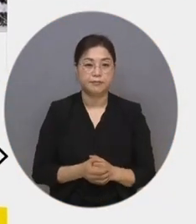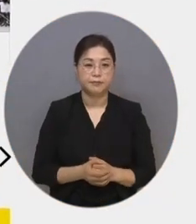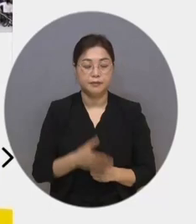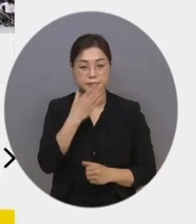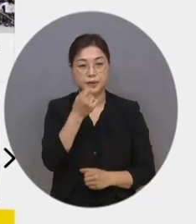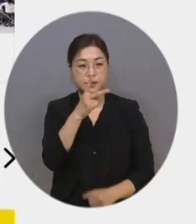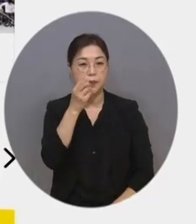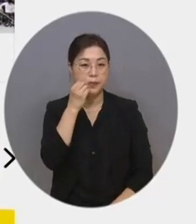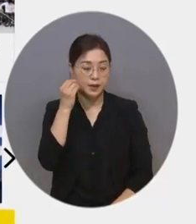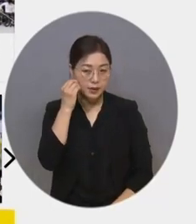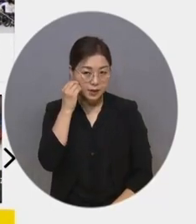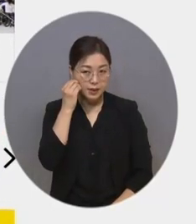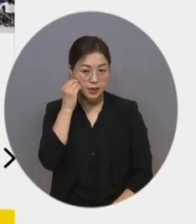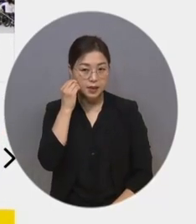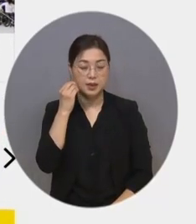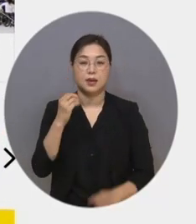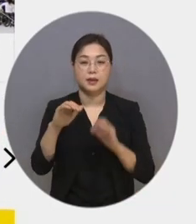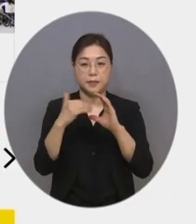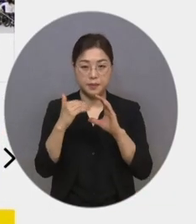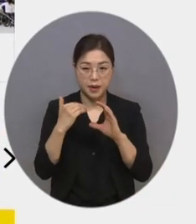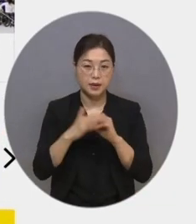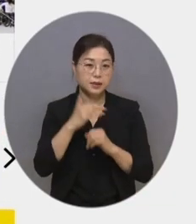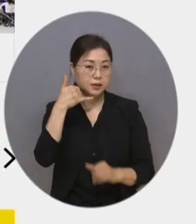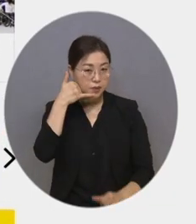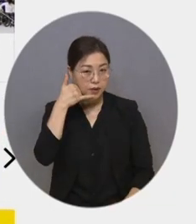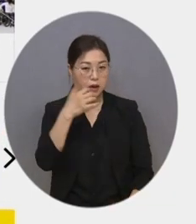홈페이지 또는 전자우편,